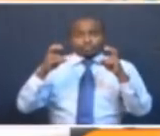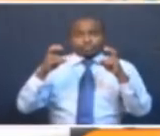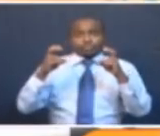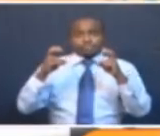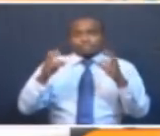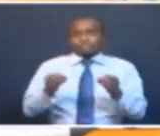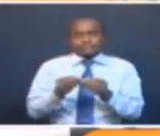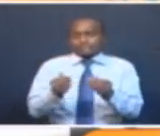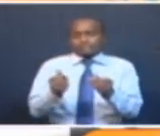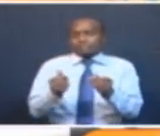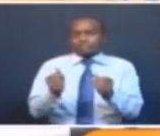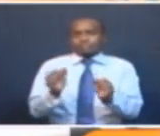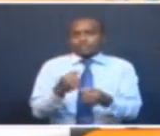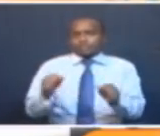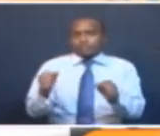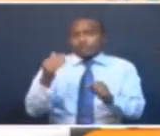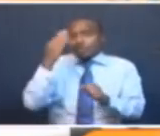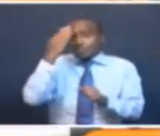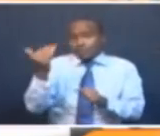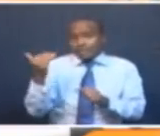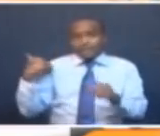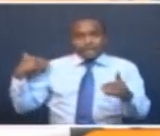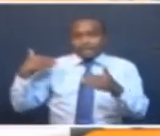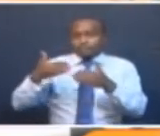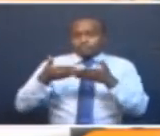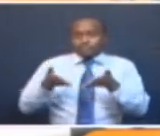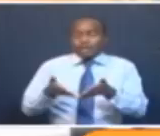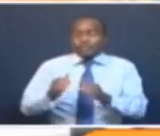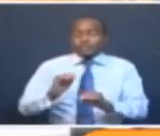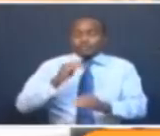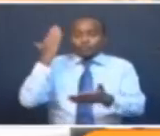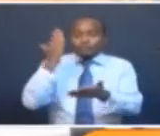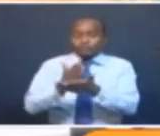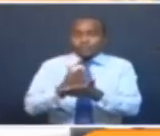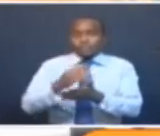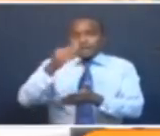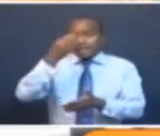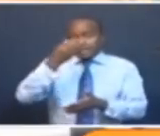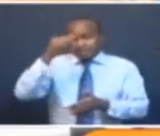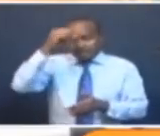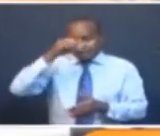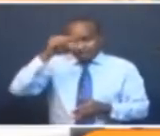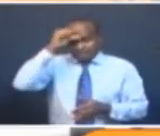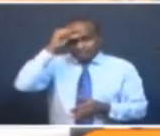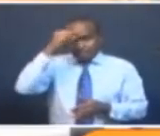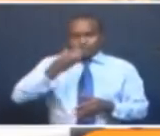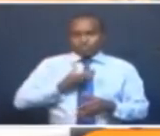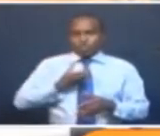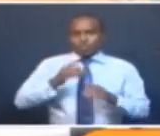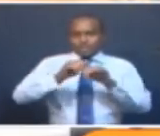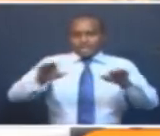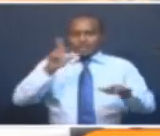likakosa kuteguliwa kwani kufikia sasa limedhirika kwamba shamba hilo ni la serikali ilhali serikali